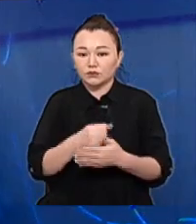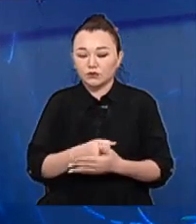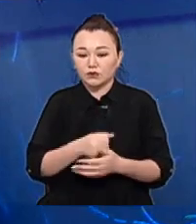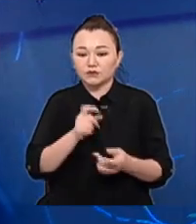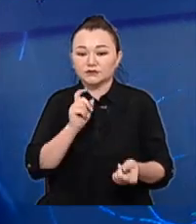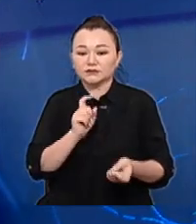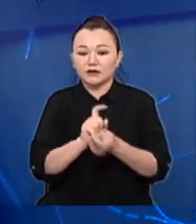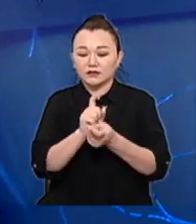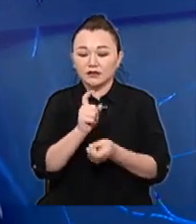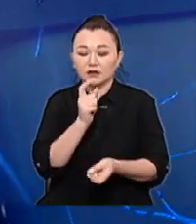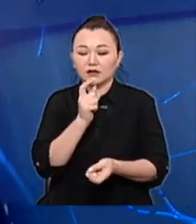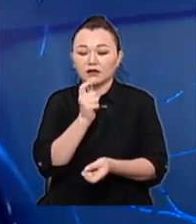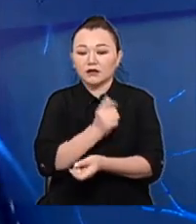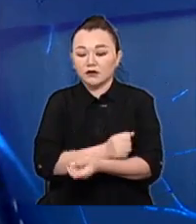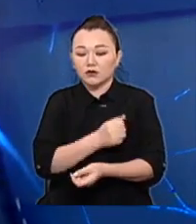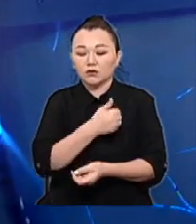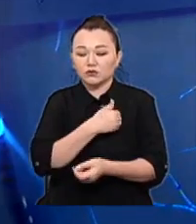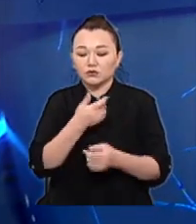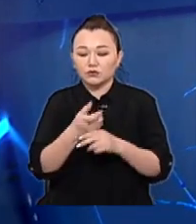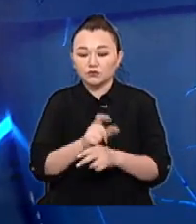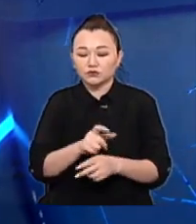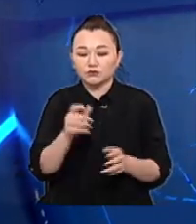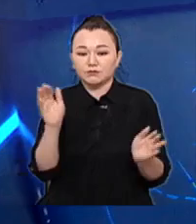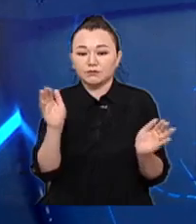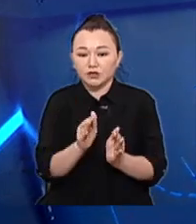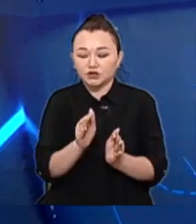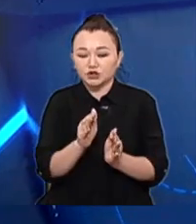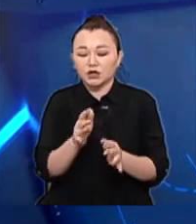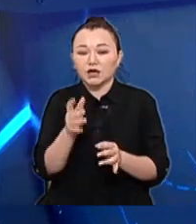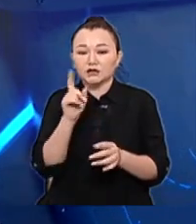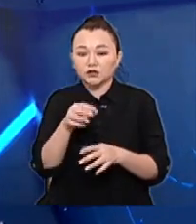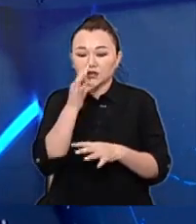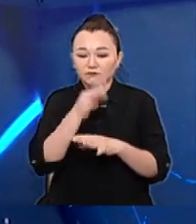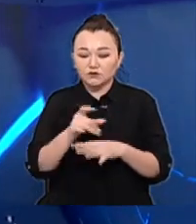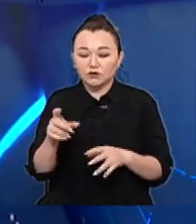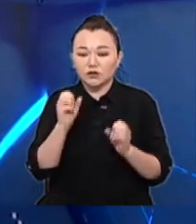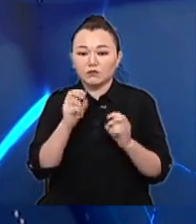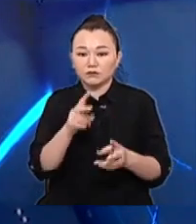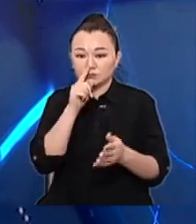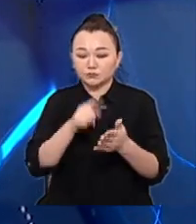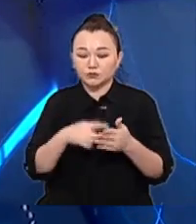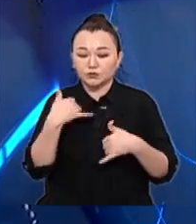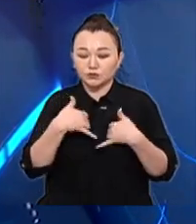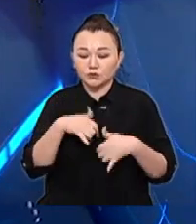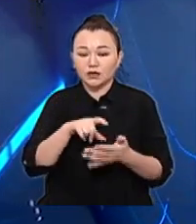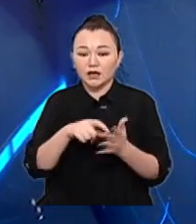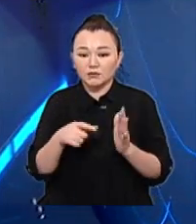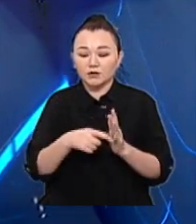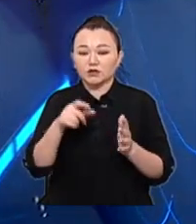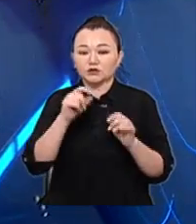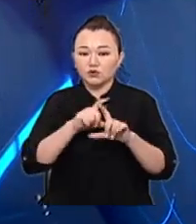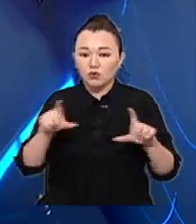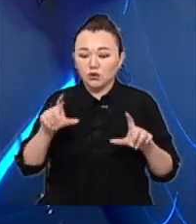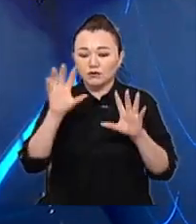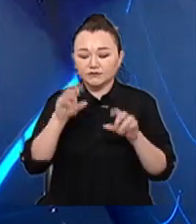кийин экпе салууга анталар тым аз экен. Бирок жооптулар болсо кауптуу дертке шалдыккан устаздын кабинети де, мектеп иши